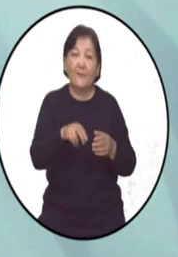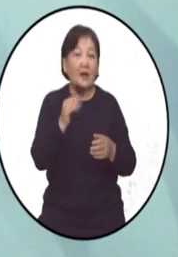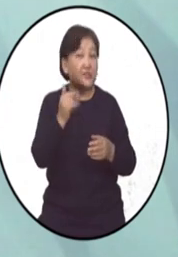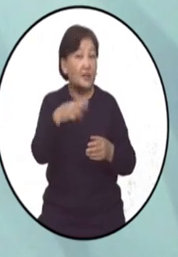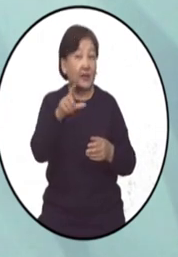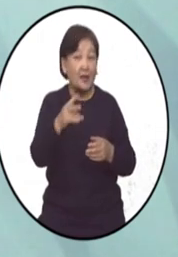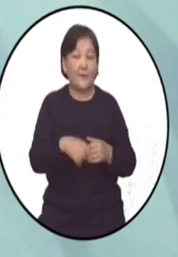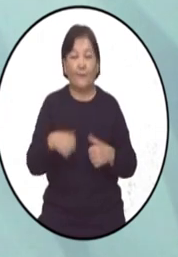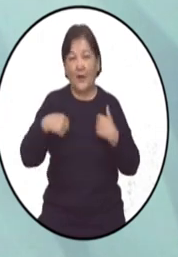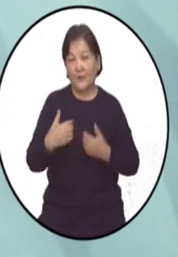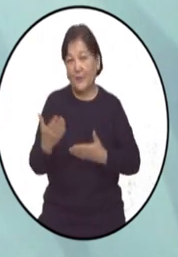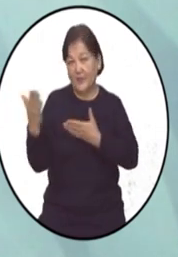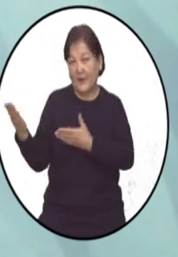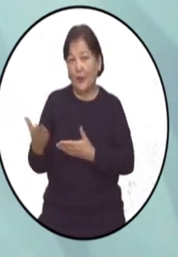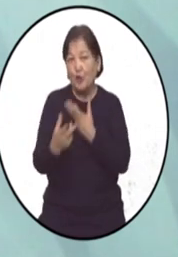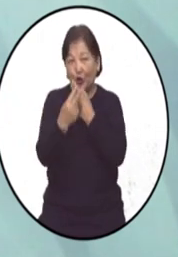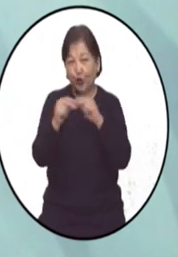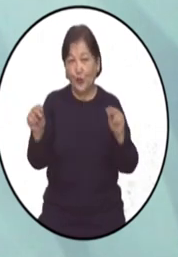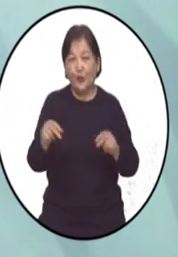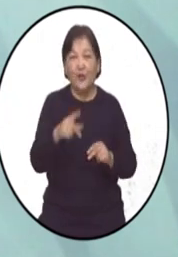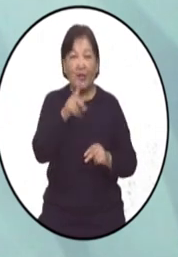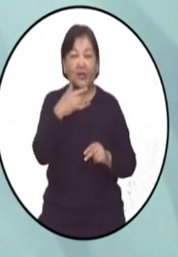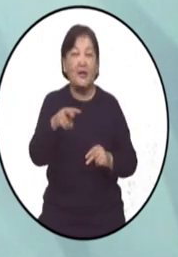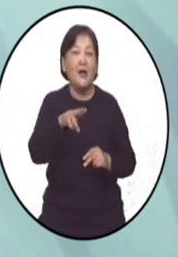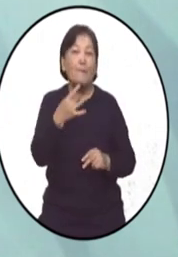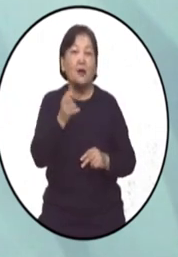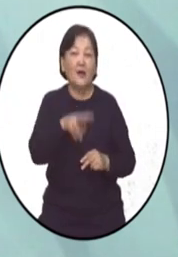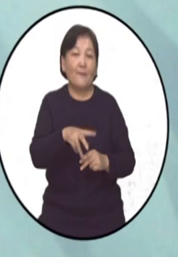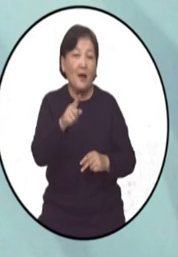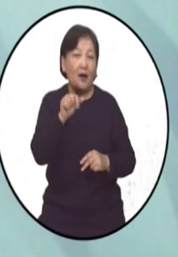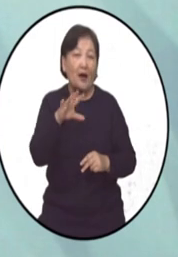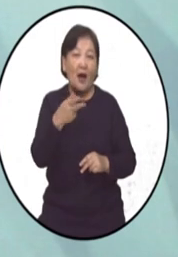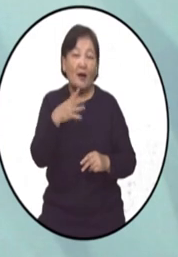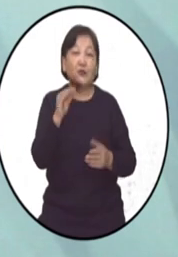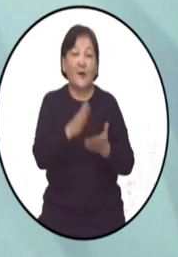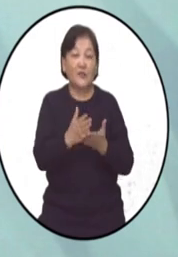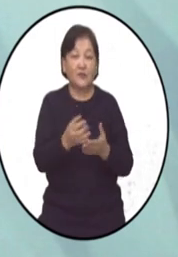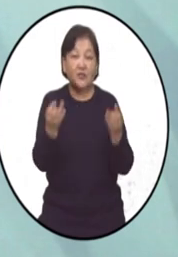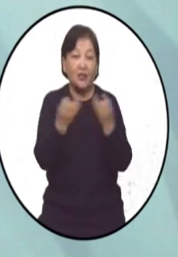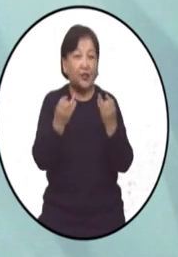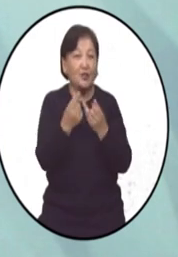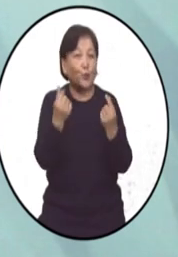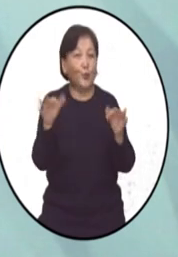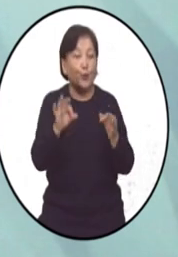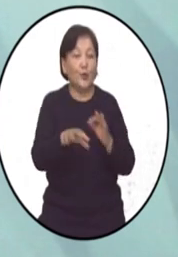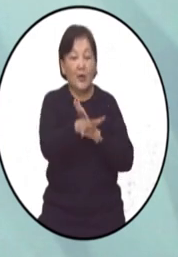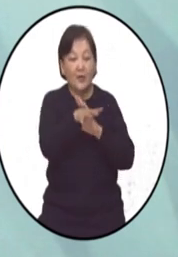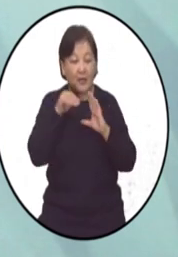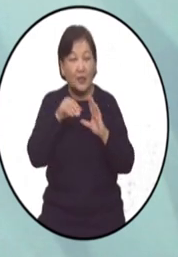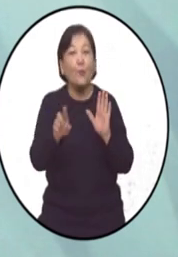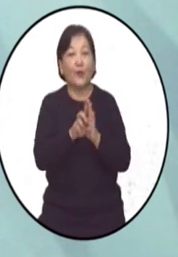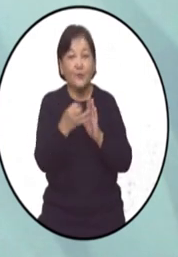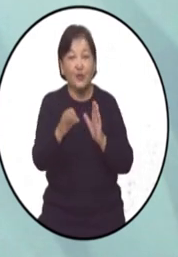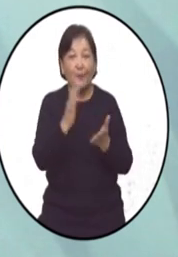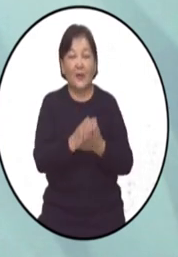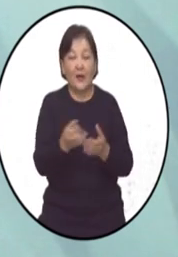бол чөлөөт их юм програм хангамж байгаа. Тэгэхээр энийг бол интернетээс үнгүү татчих болно. За дат холбоосыг бол энэ доор багш